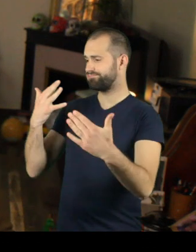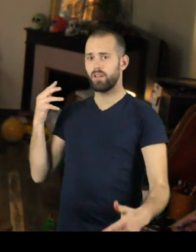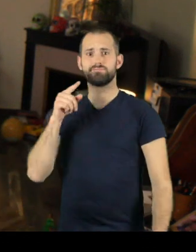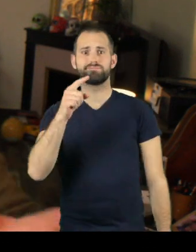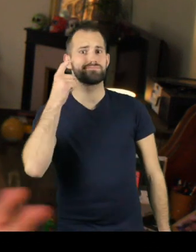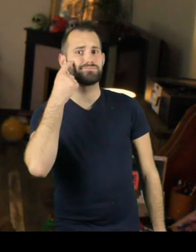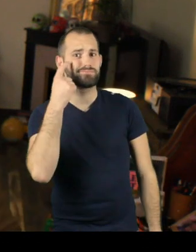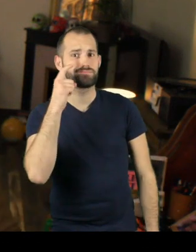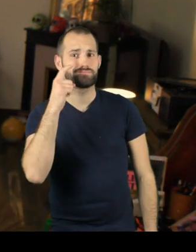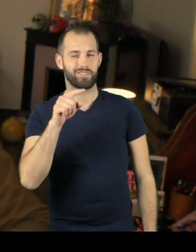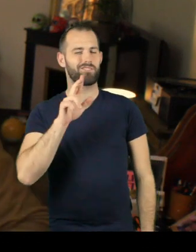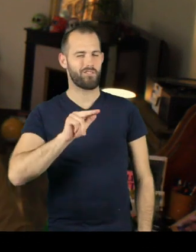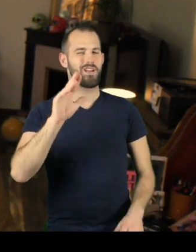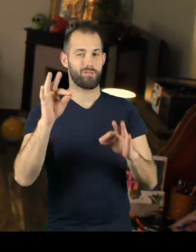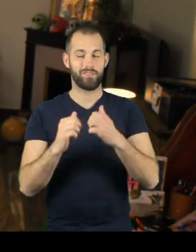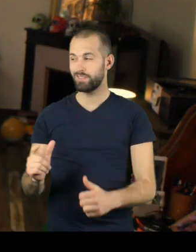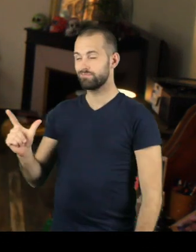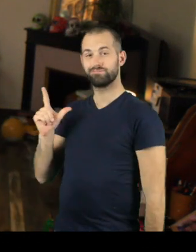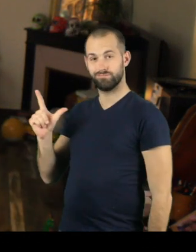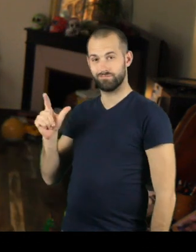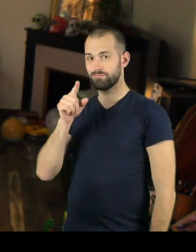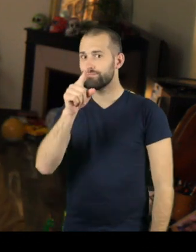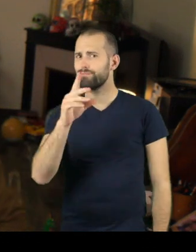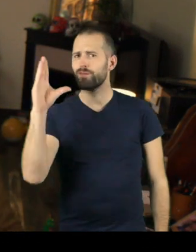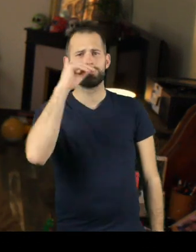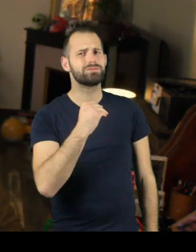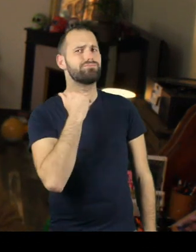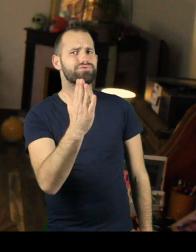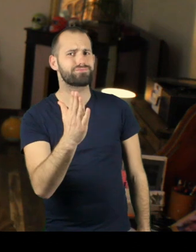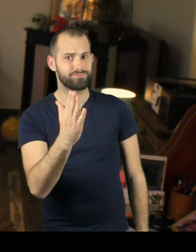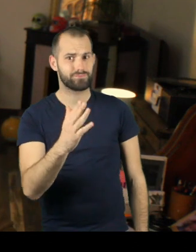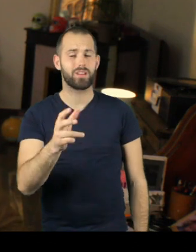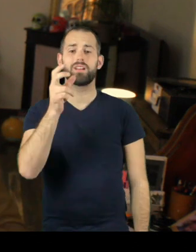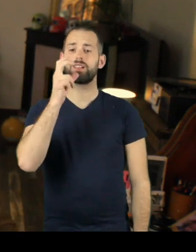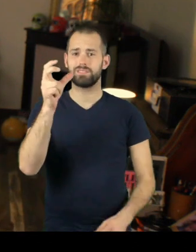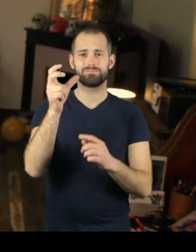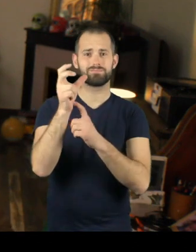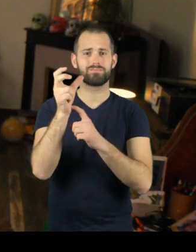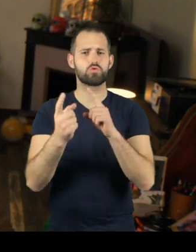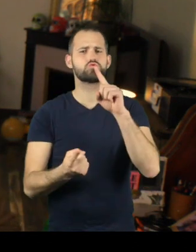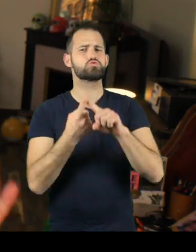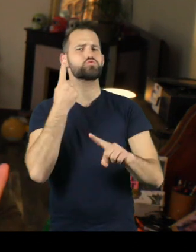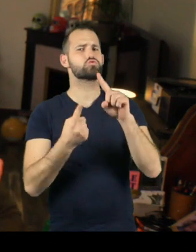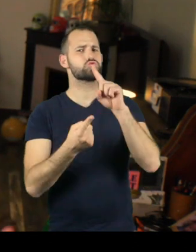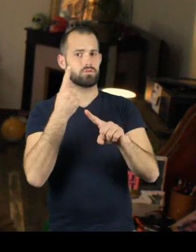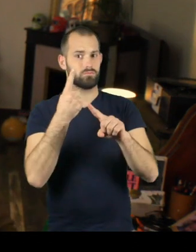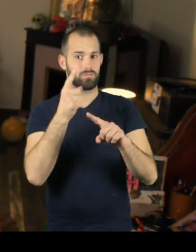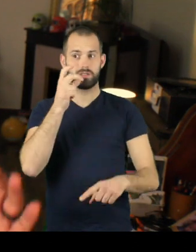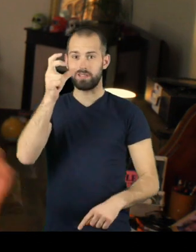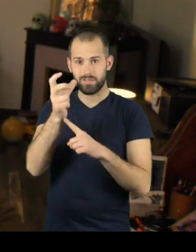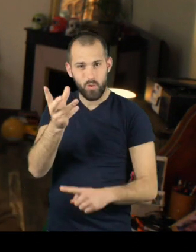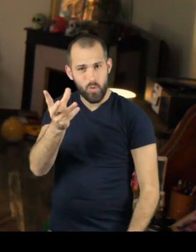Que vous l'ayez déjà remarqué avant ou que vous le découvriez maintenant avec nous, croyez-moi que désormais, vous n'allez plus y échapper. Parce que ce